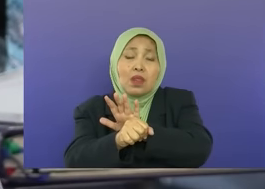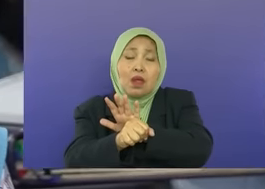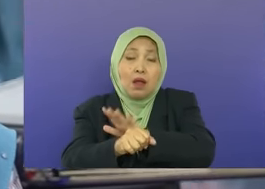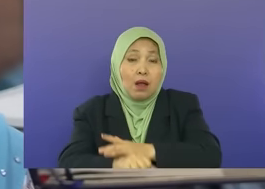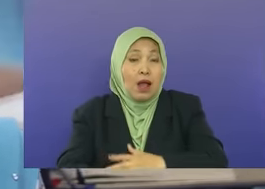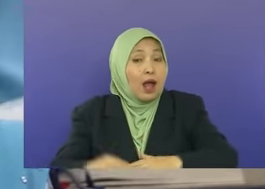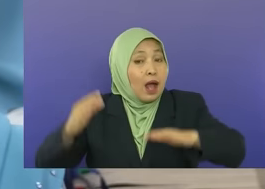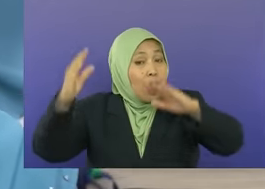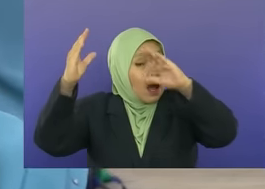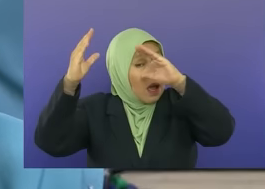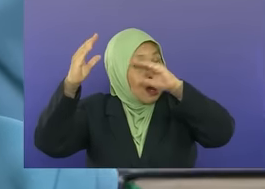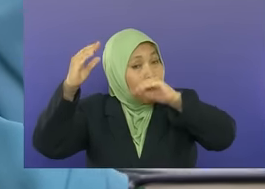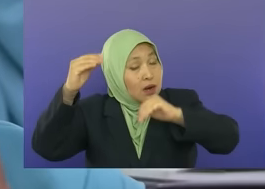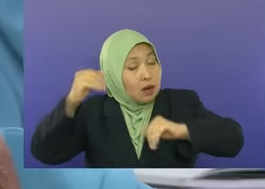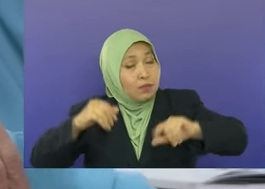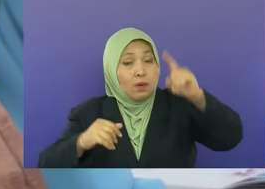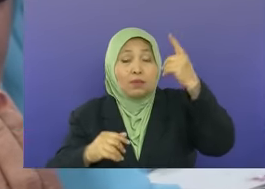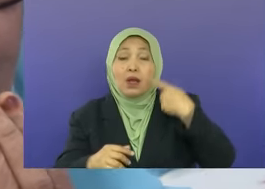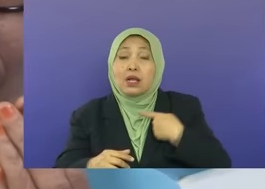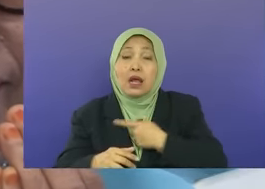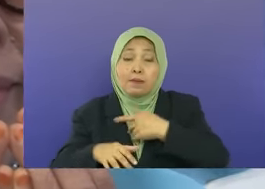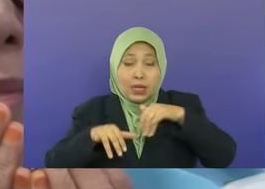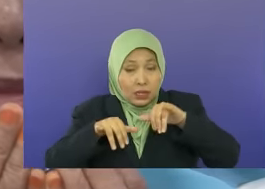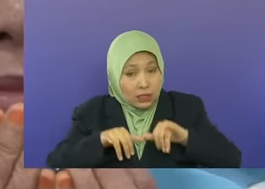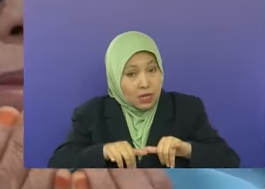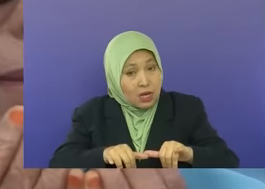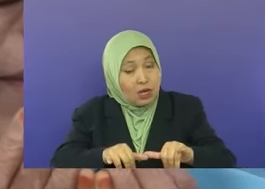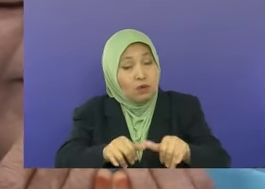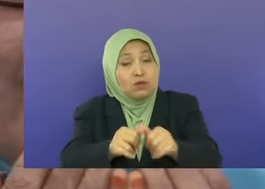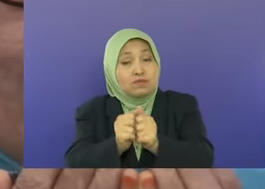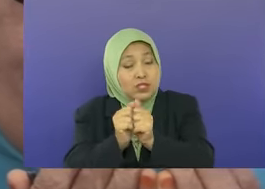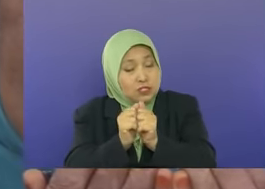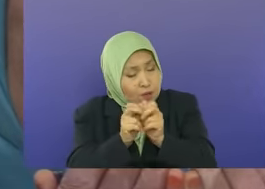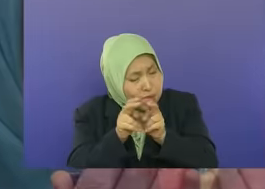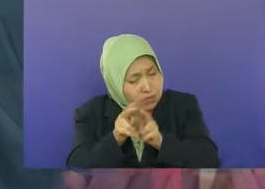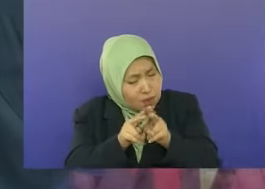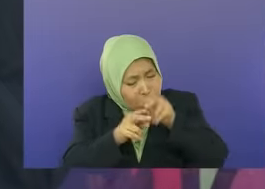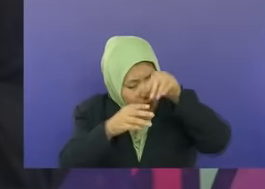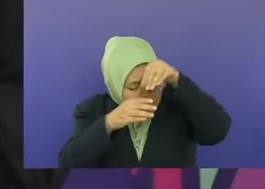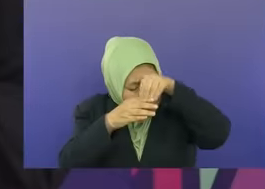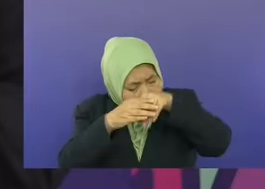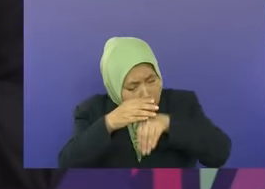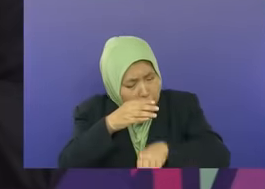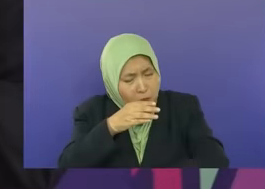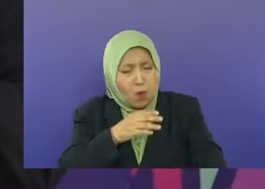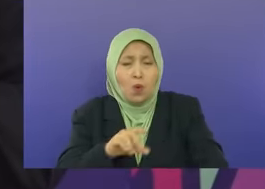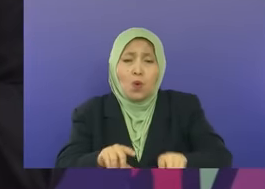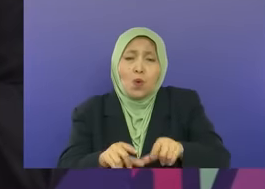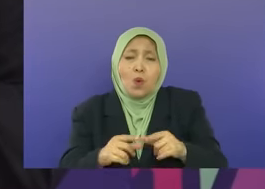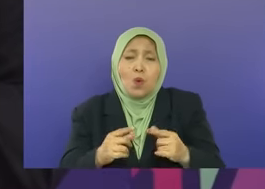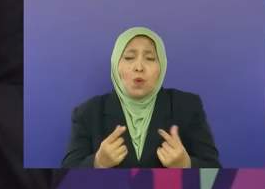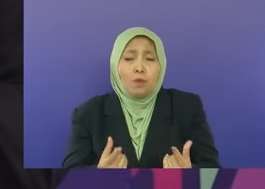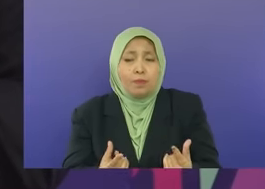moga-moga ya Allah kami terus bersama berusaha mendalami Alquran